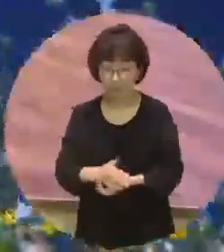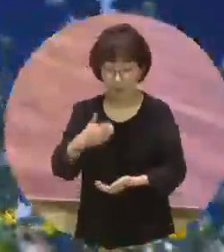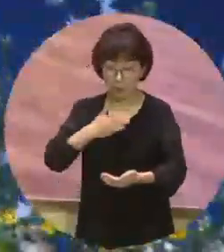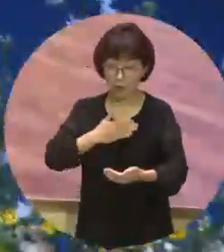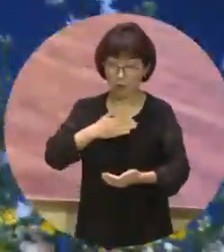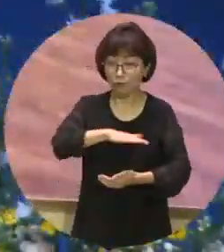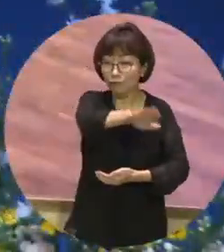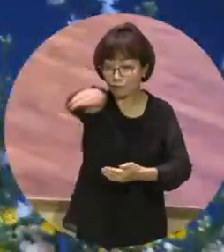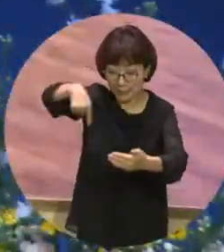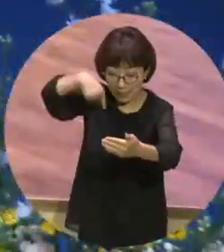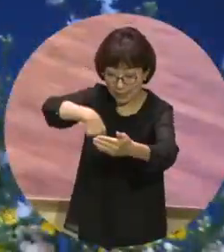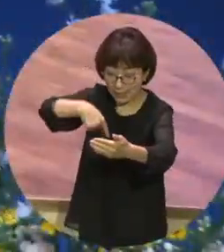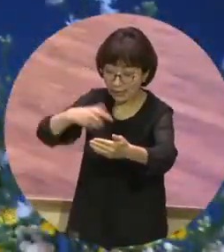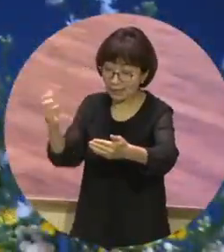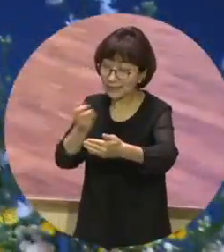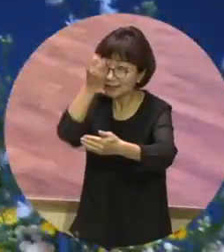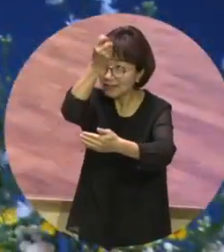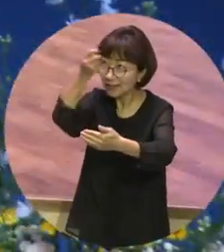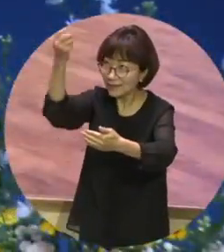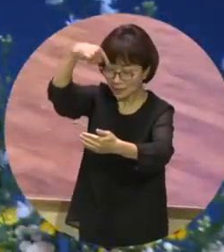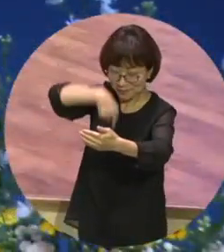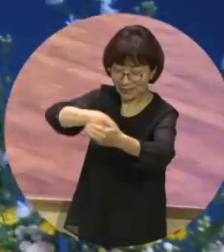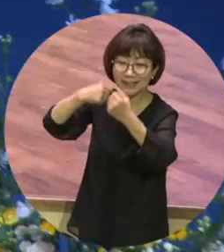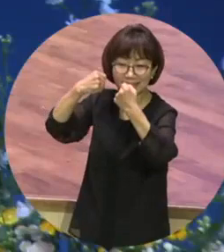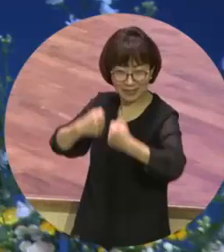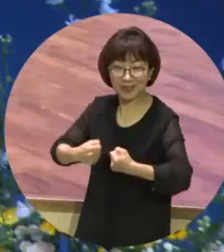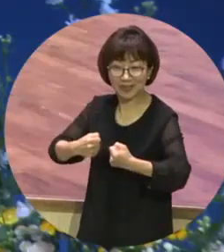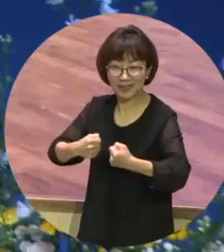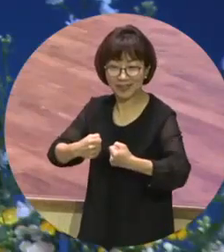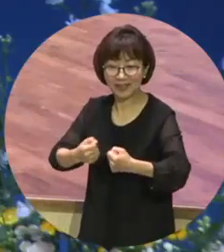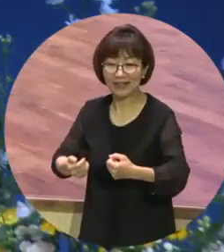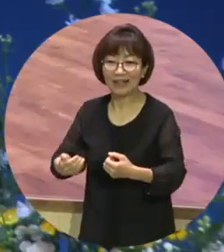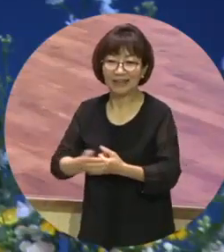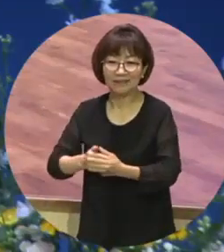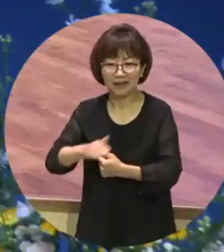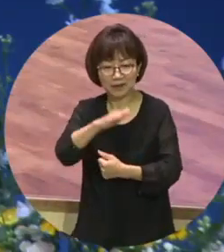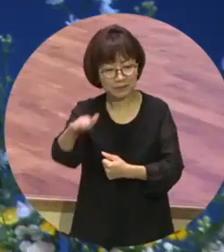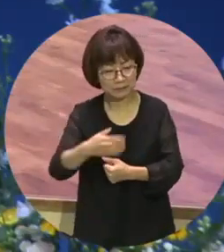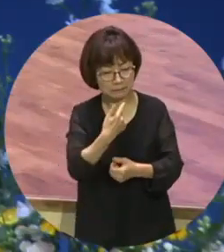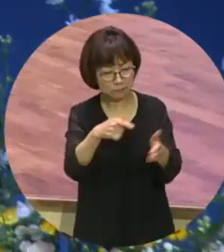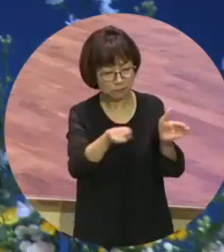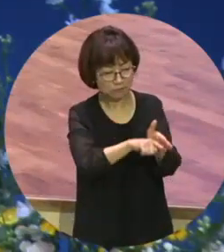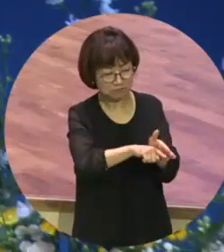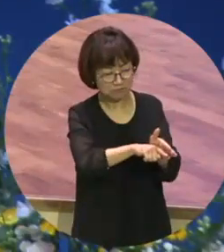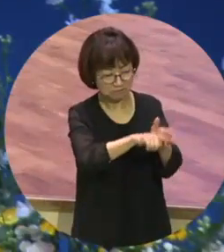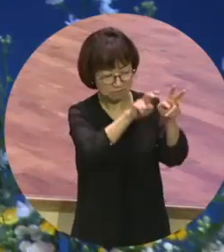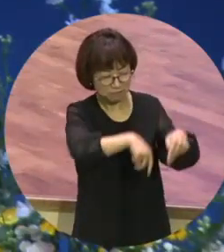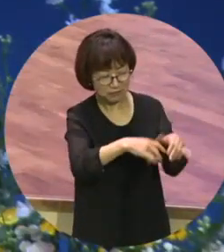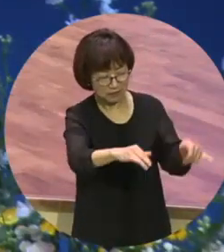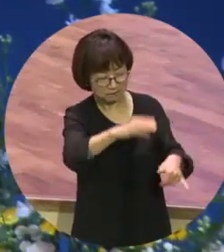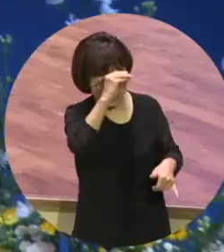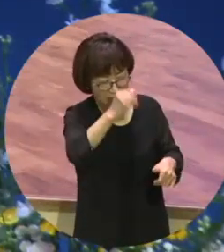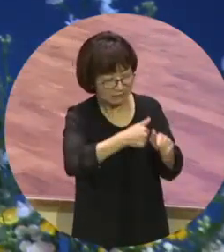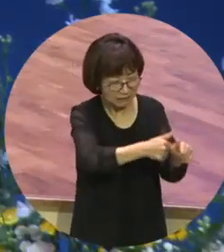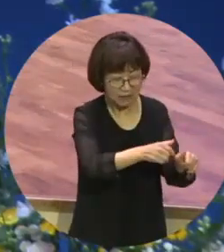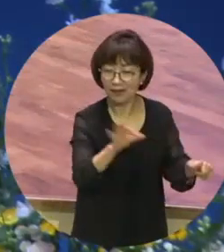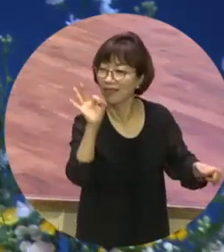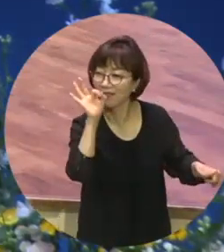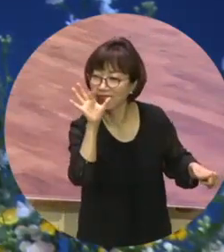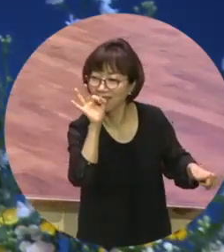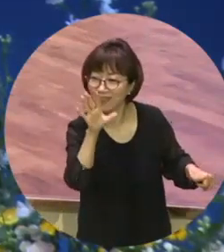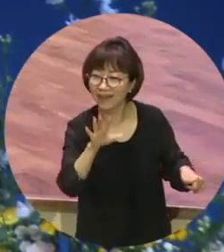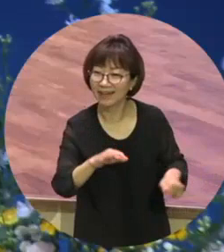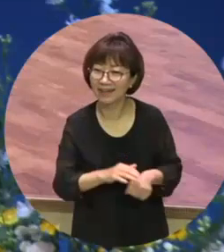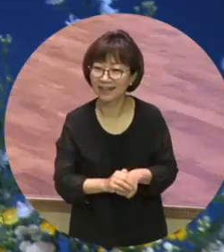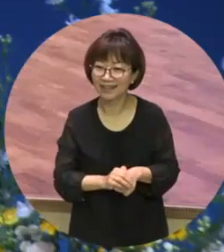계시기 때문에 아무리 여러분이 불신자 같이 살고 싶어도 못 살게 돼 있어요. 옛날에 불신자 상태도 살았던 그